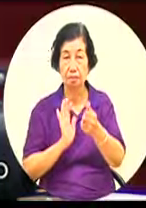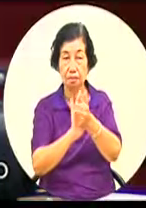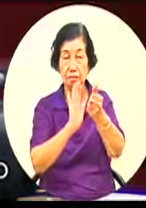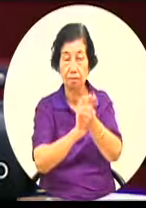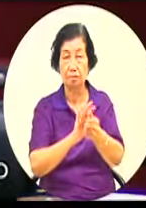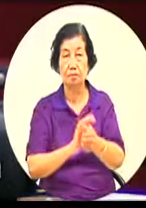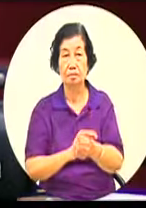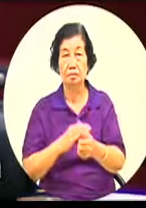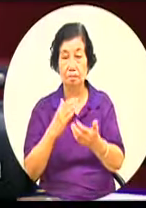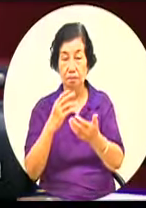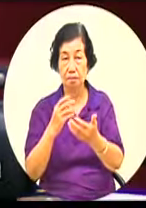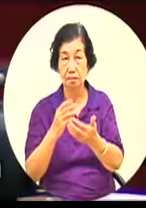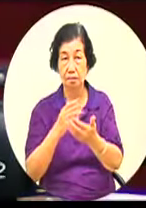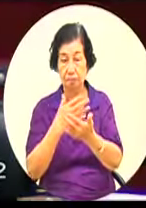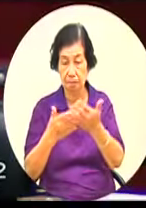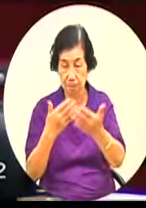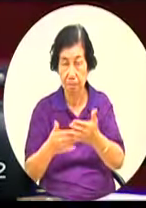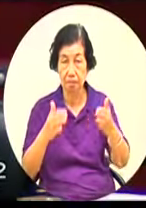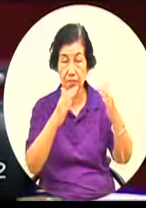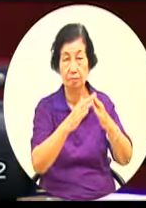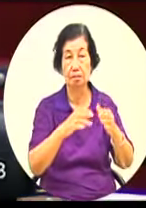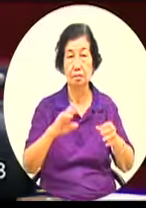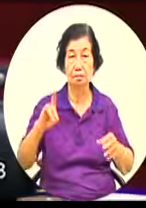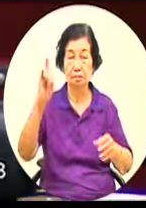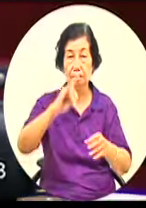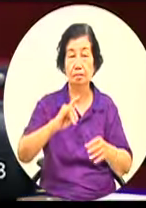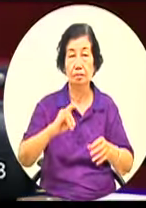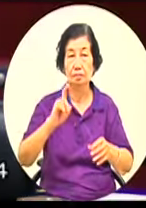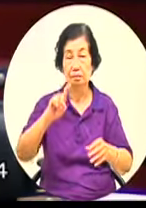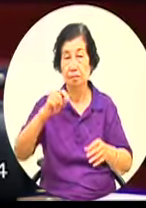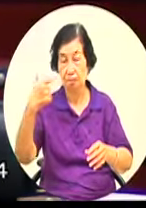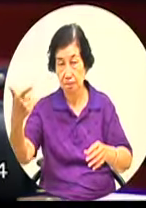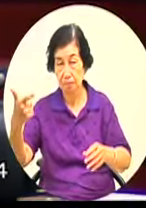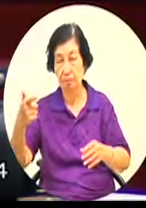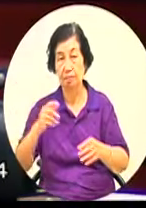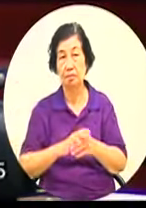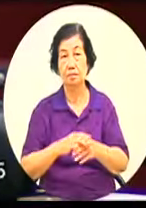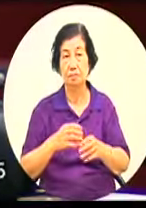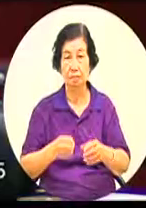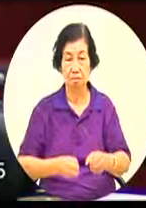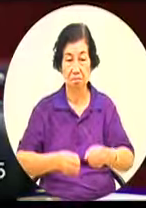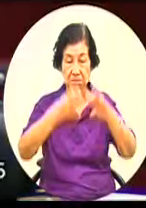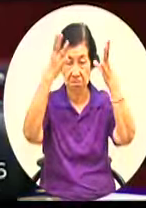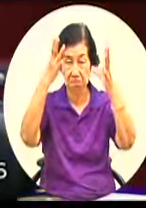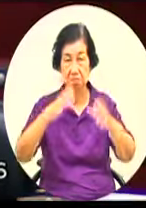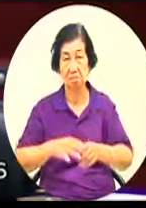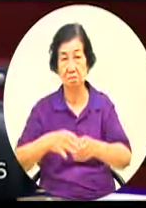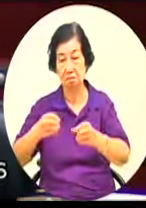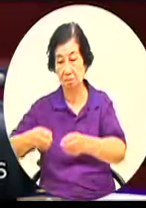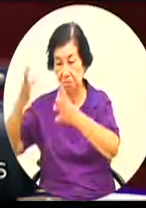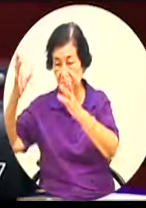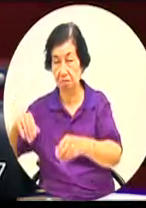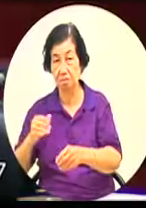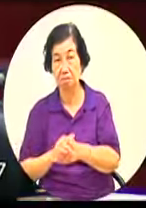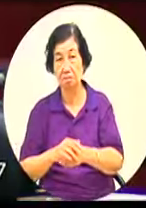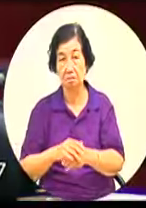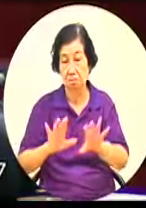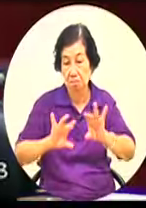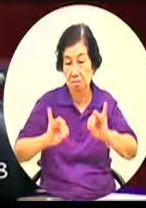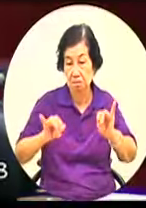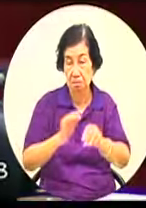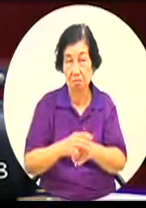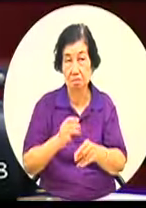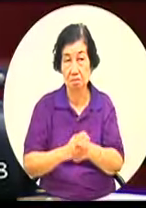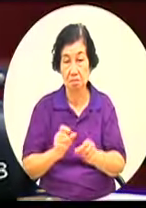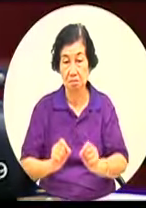十六一直在开发，建商在盖房子，土地飙涨，但是相关的这些公